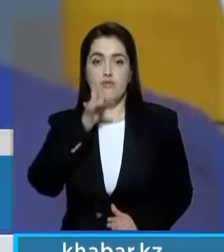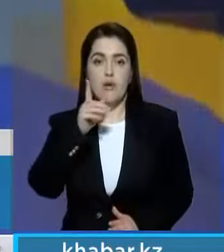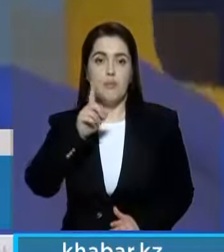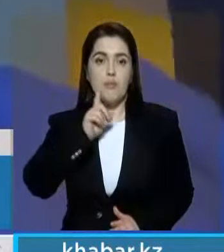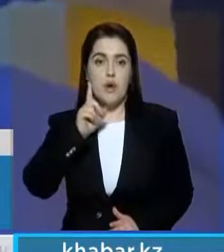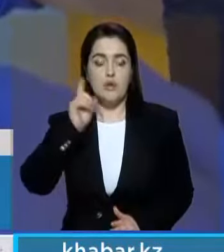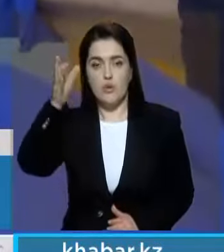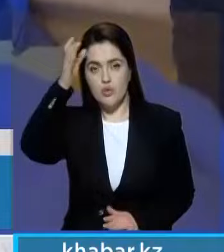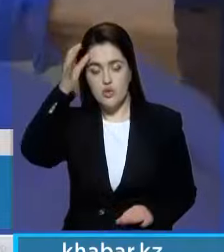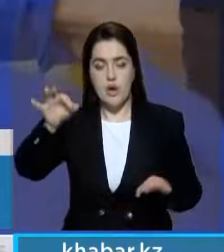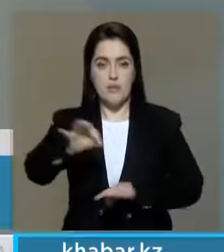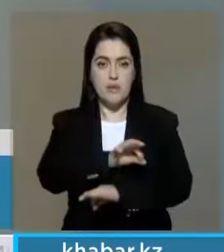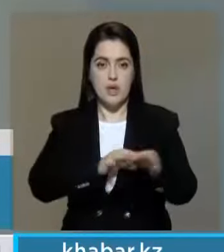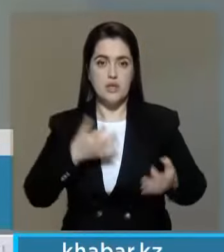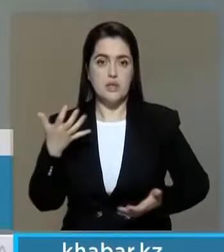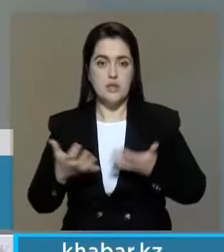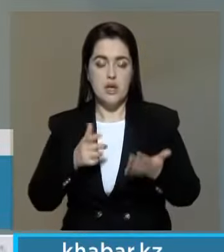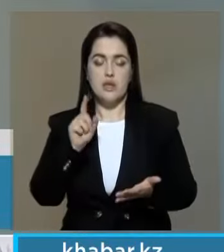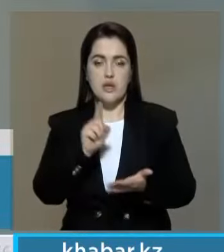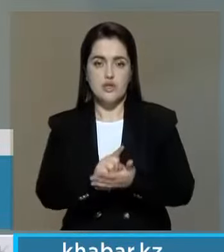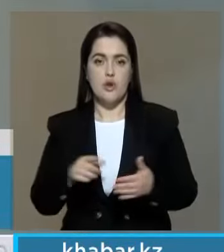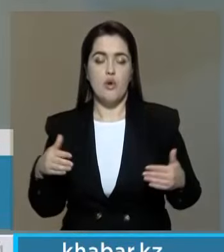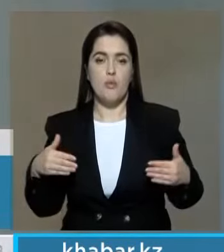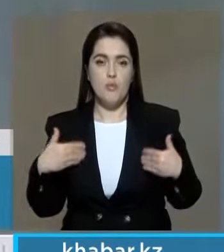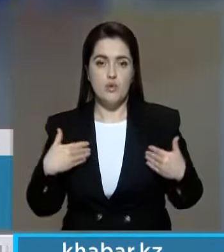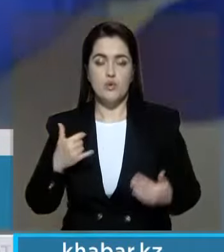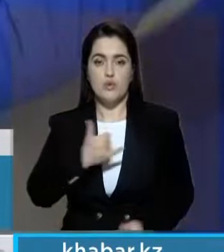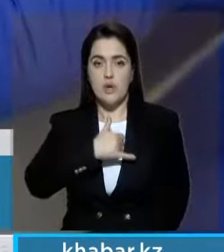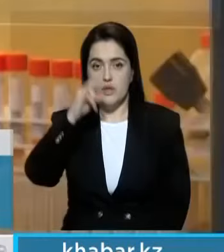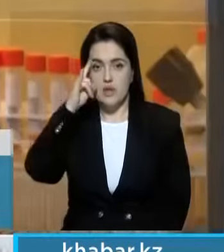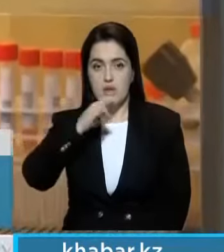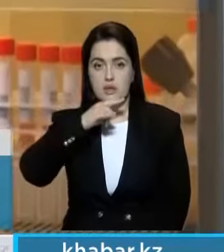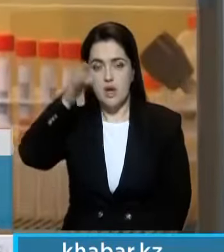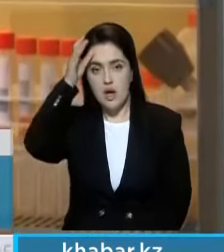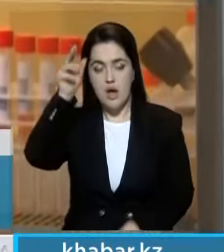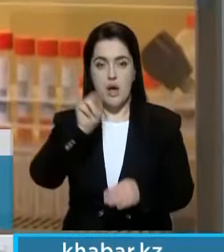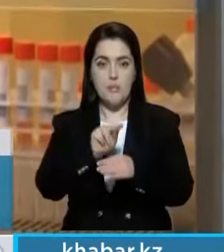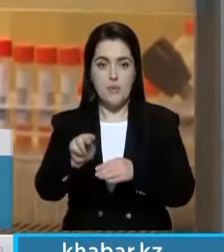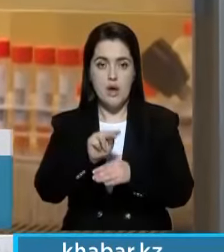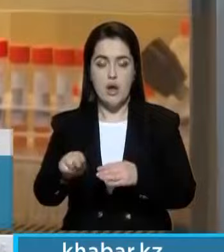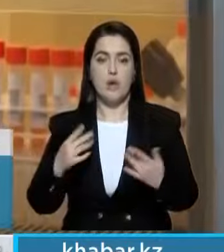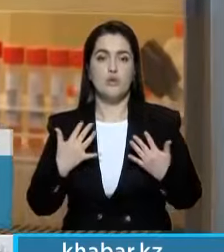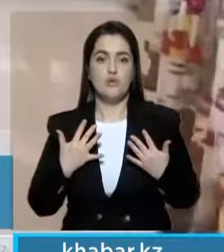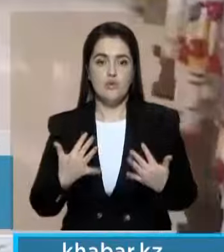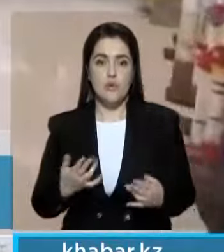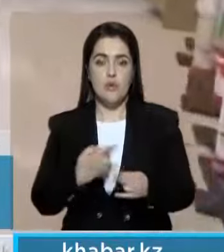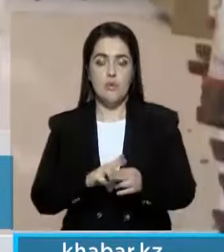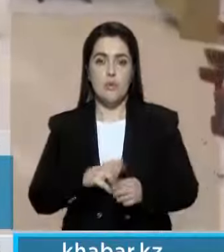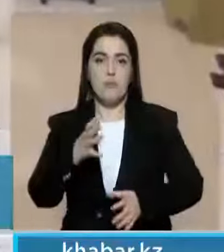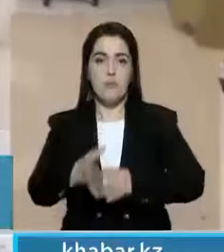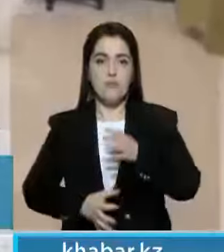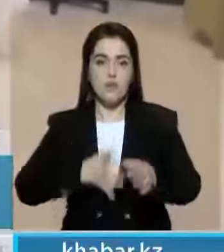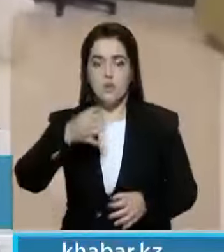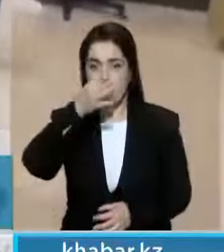проекты и исследования которых должны приносить пользу нашей стране образование и наука нуждаются в передовом международном